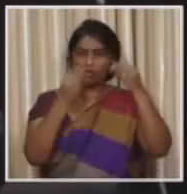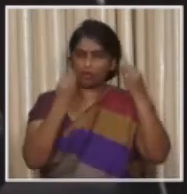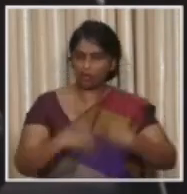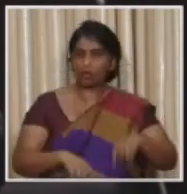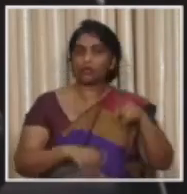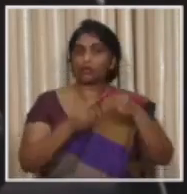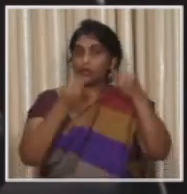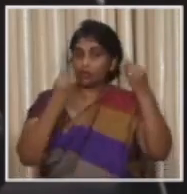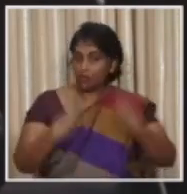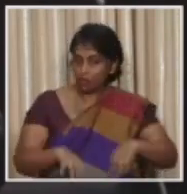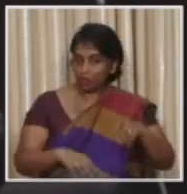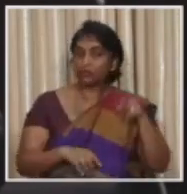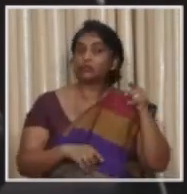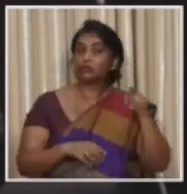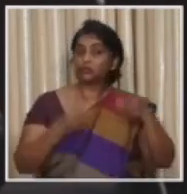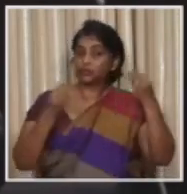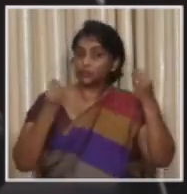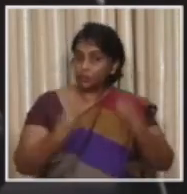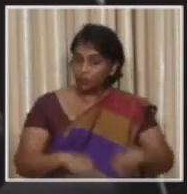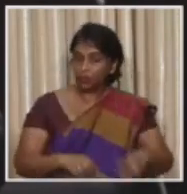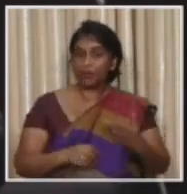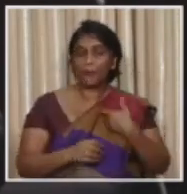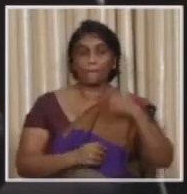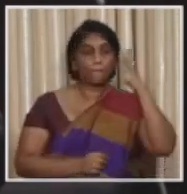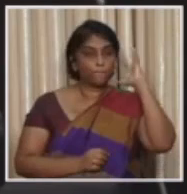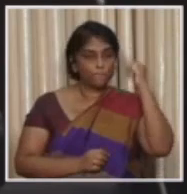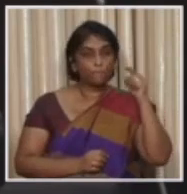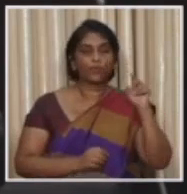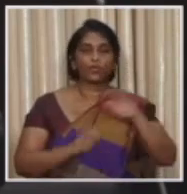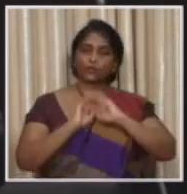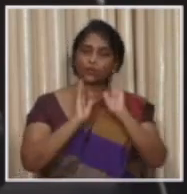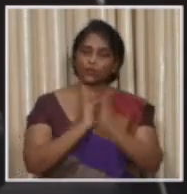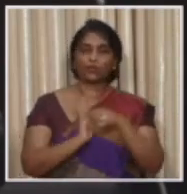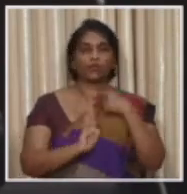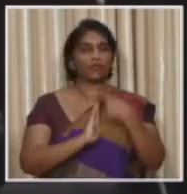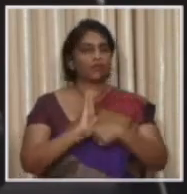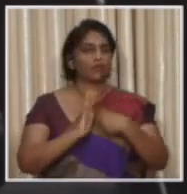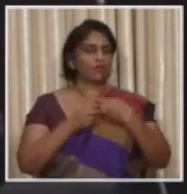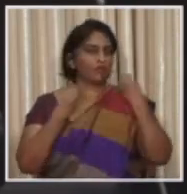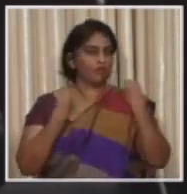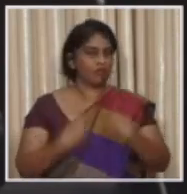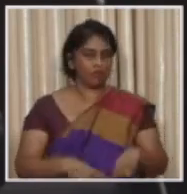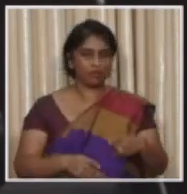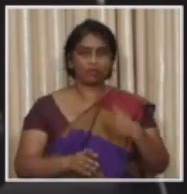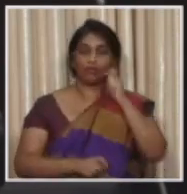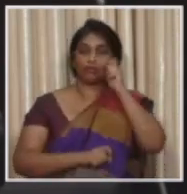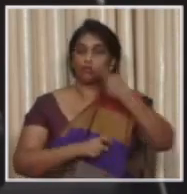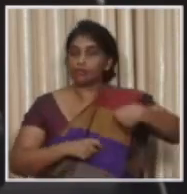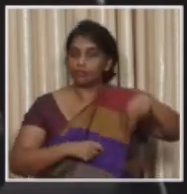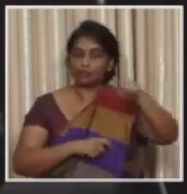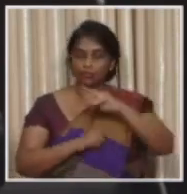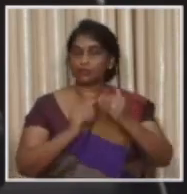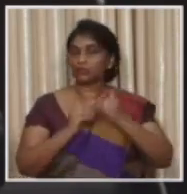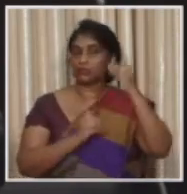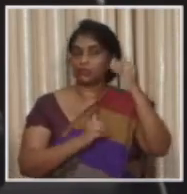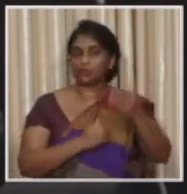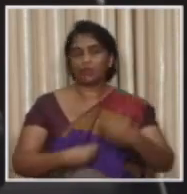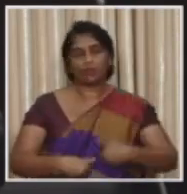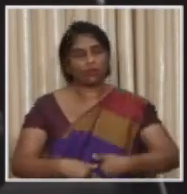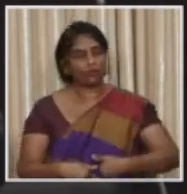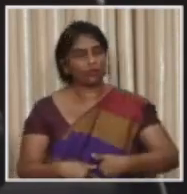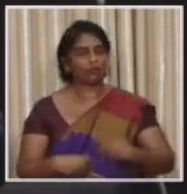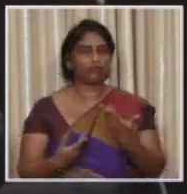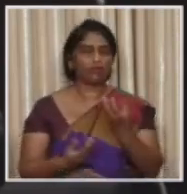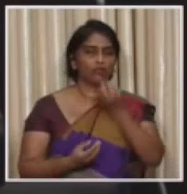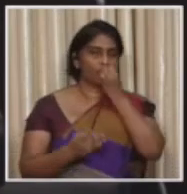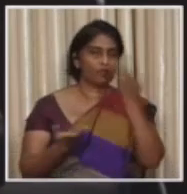මේ කඩන් වැටෙද්දී ඒ කඩන් වැටීමේ ප්‍රතිඵලය සමස්ත රටමයි කඩන් වැටෙන්නේ. ජනතාව තමයි ඉදිරි කාලෙදී හාමතේ ඉන්නේ. එහෙම නැත්නම්